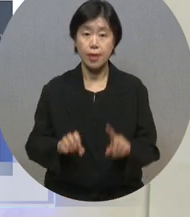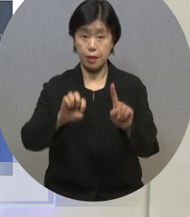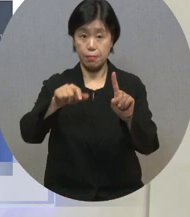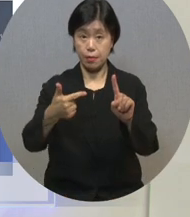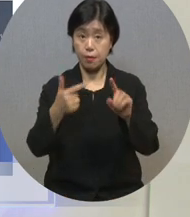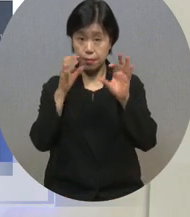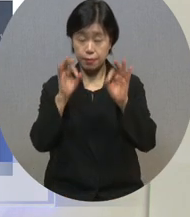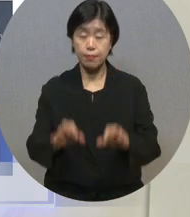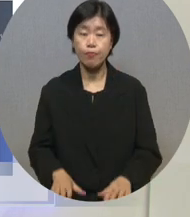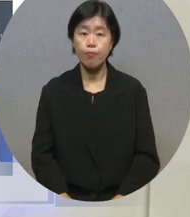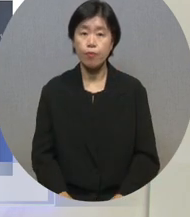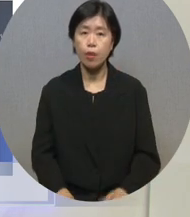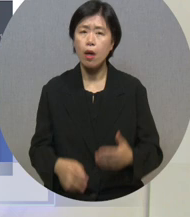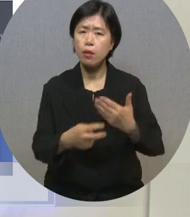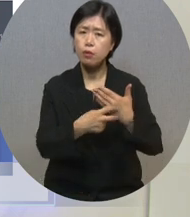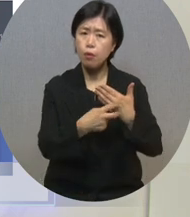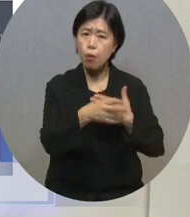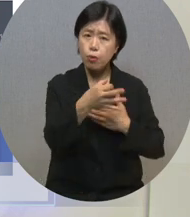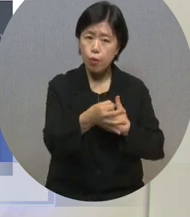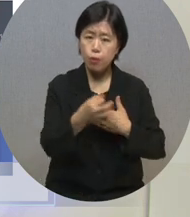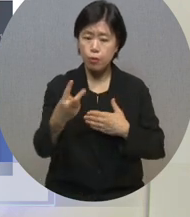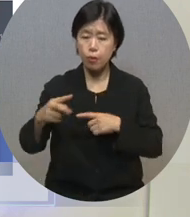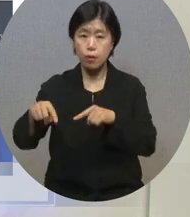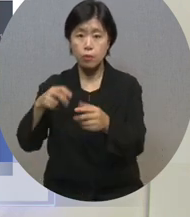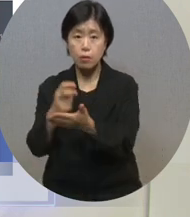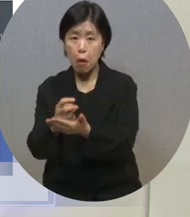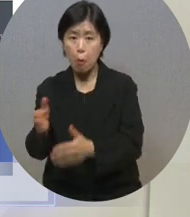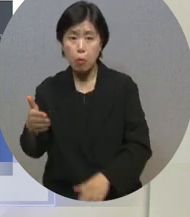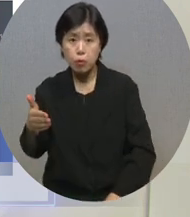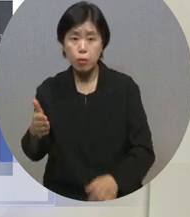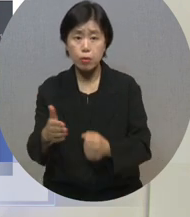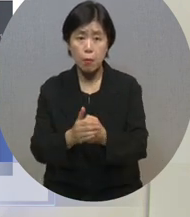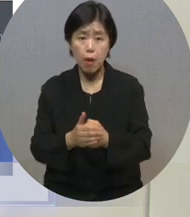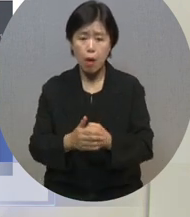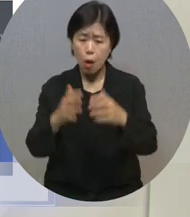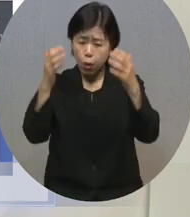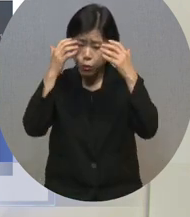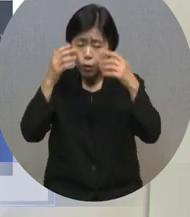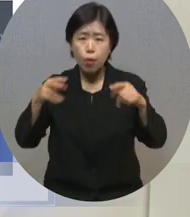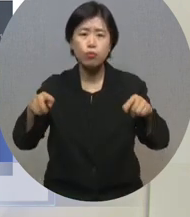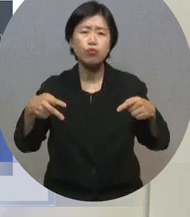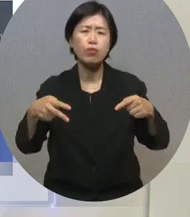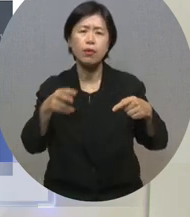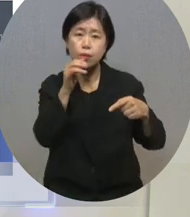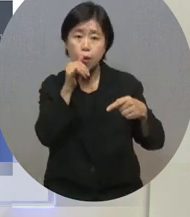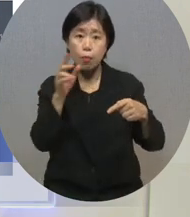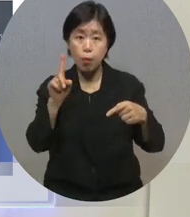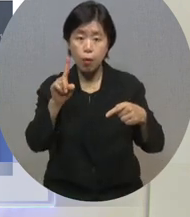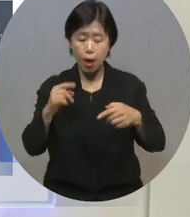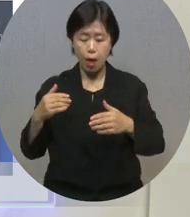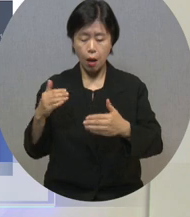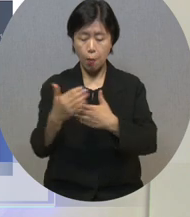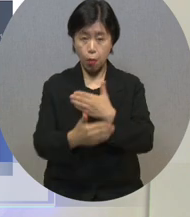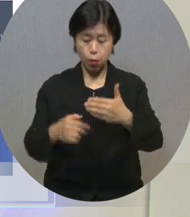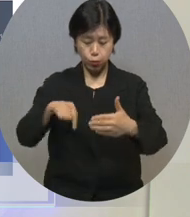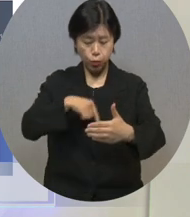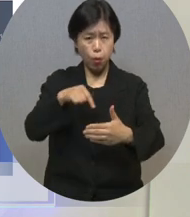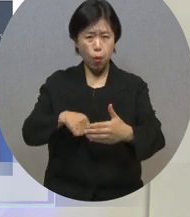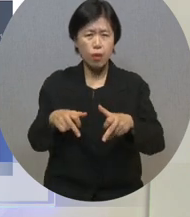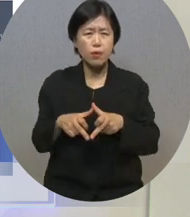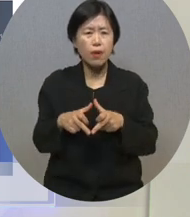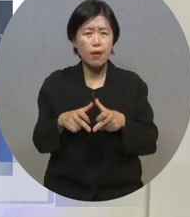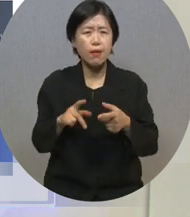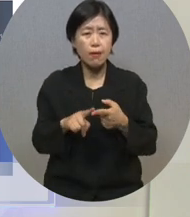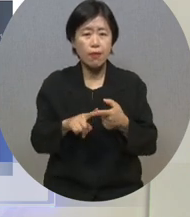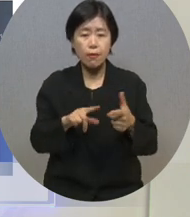1면입니다. 의료비 부담과 정책의 부재로 이중고를 겪는 내부기관 장애인들의 현실을 들여다보는